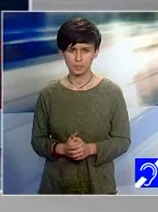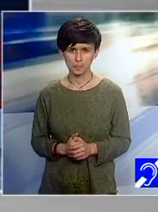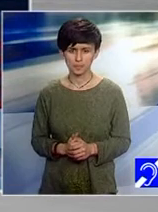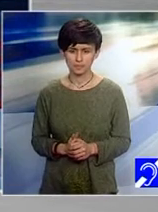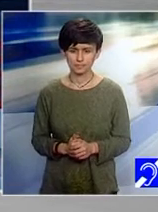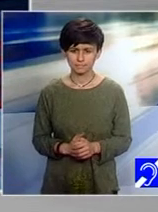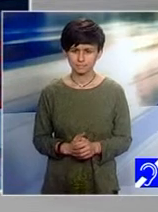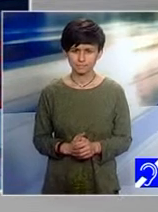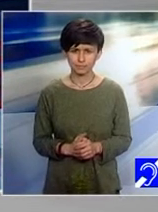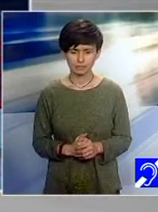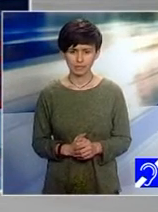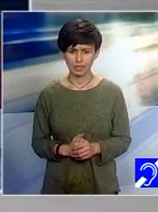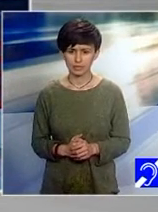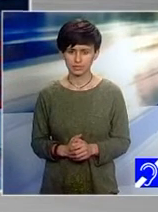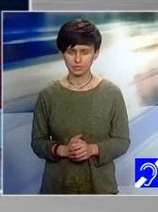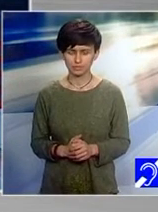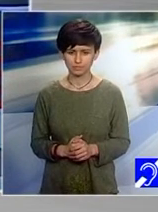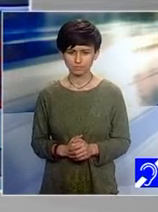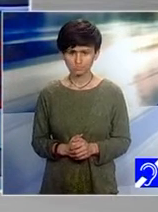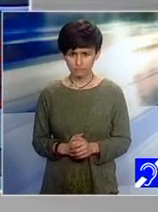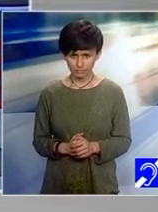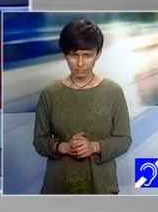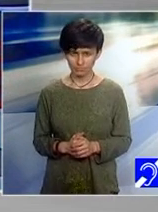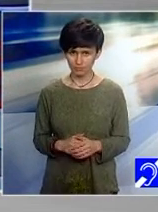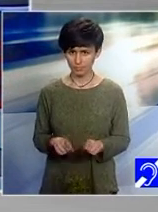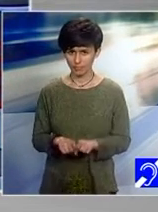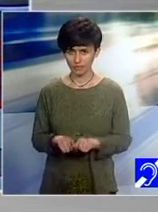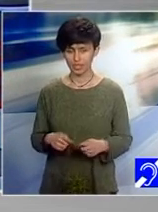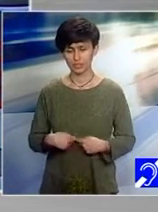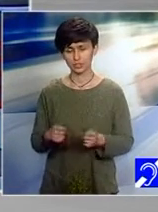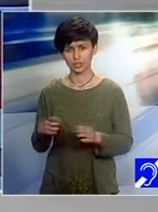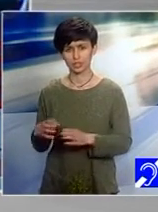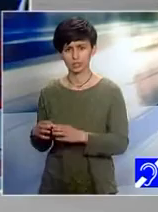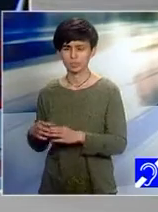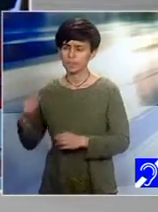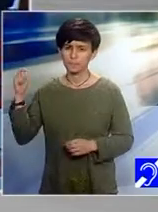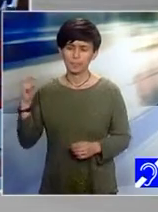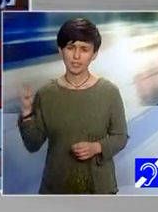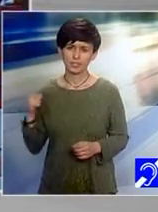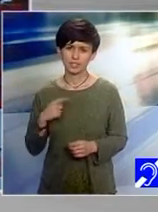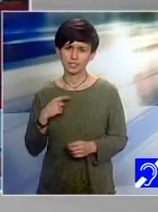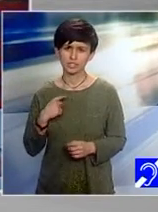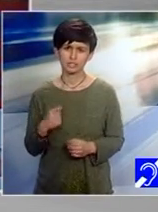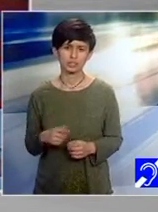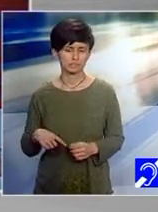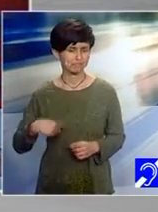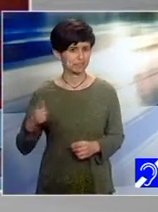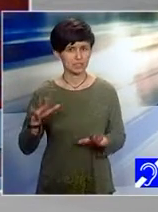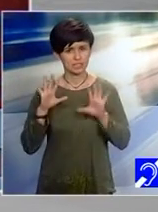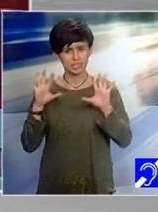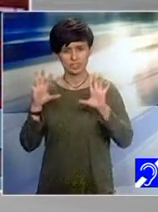un gram de sânge armenesc. Cam ca și toate filialele din țară, pentru că sunt peste 10 la număr.